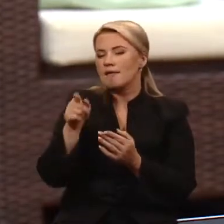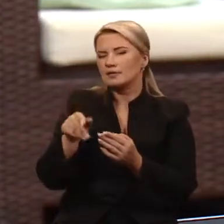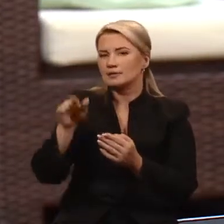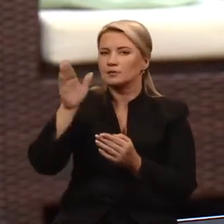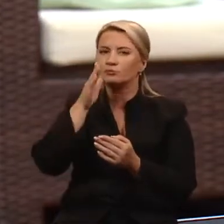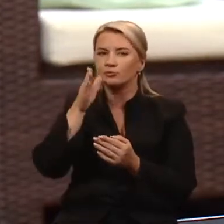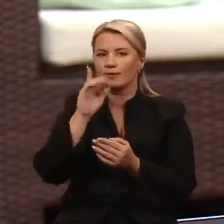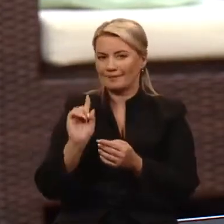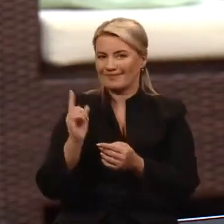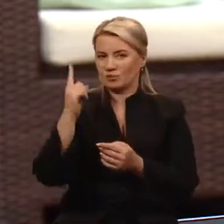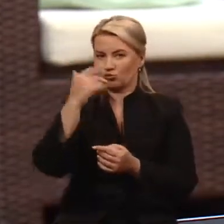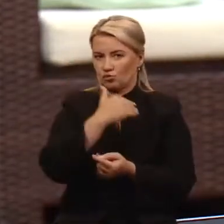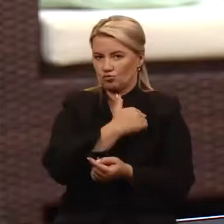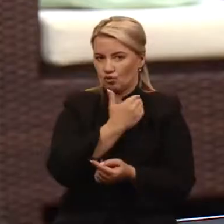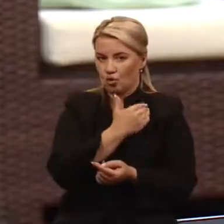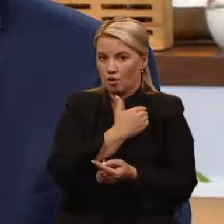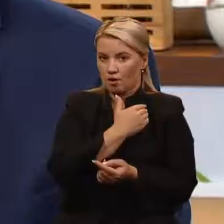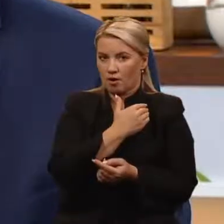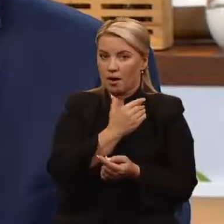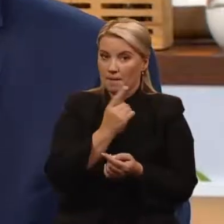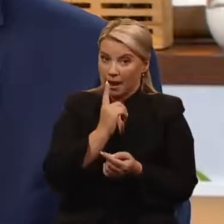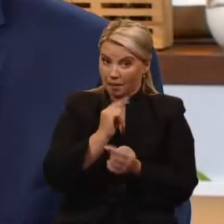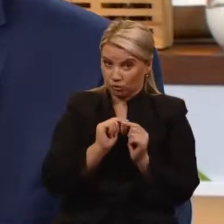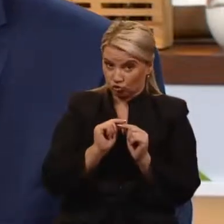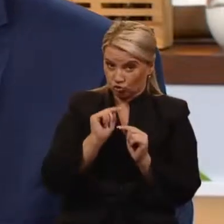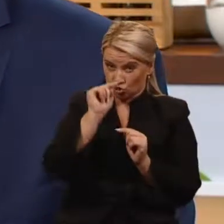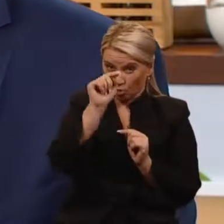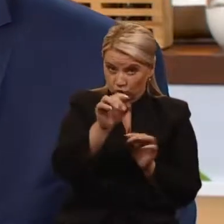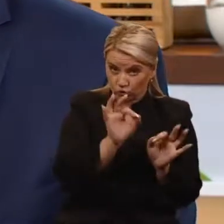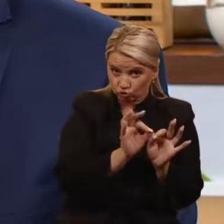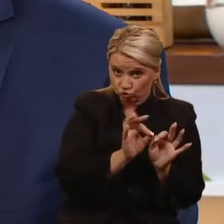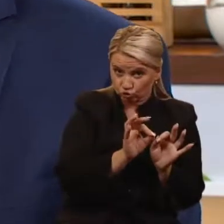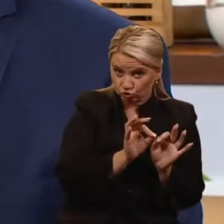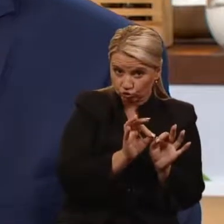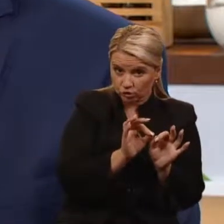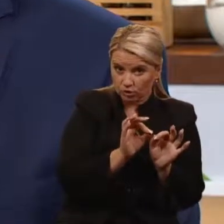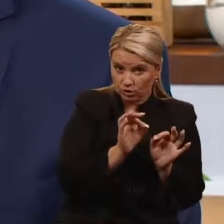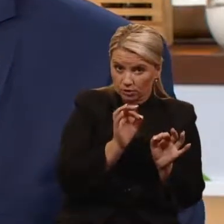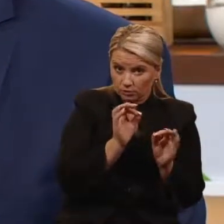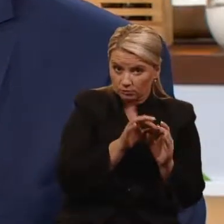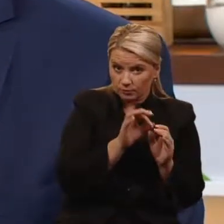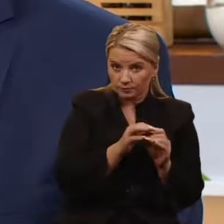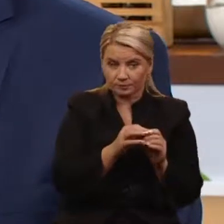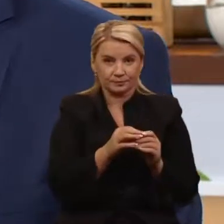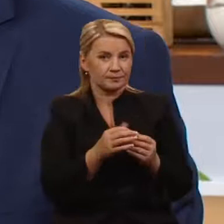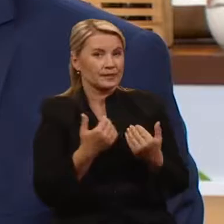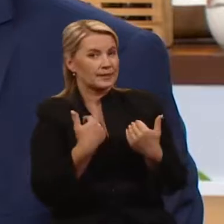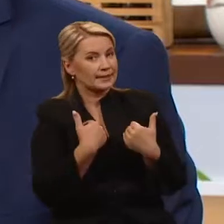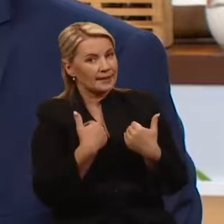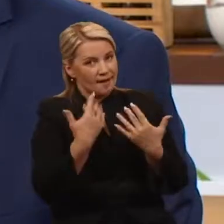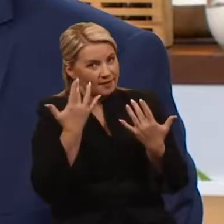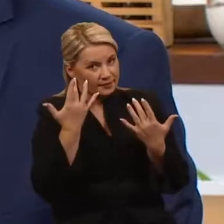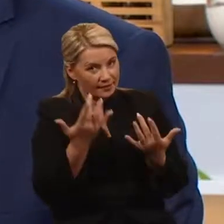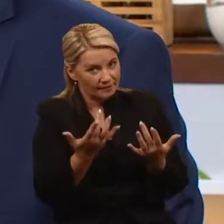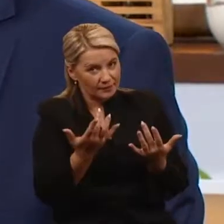tak jestli popřemýšlet až takhle dopředu, takhle výhledově a třeba spořit. Já vlastně nevím, jestli se to dá říct,